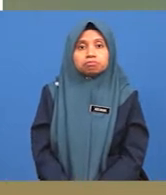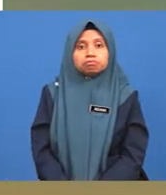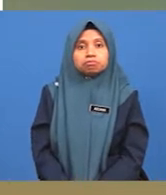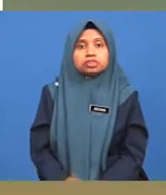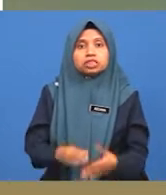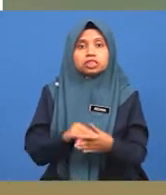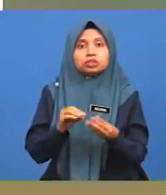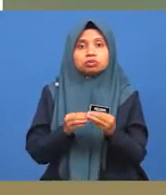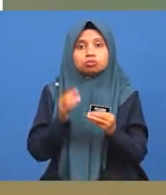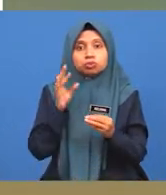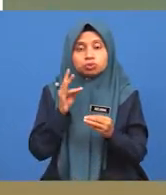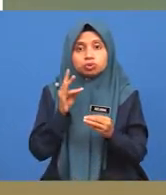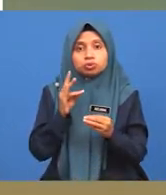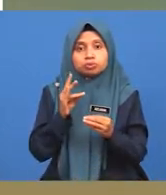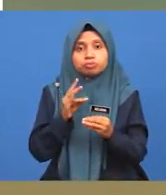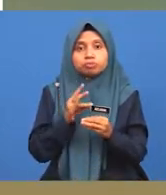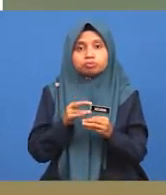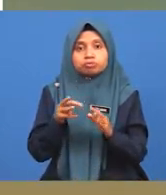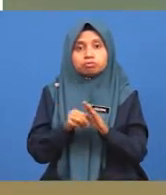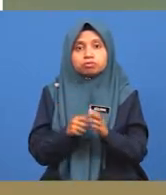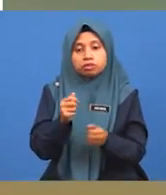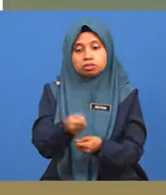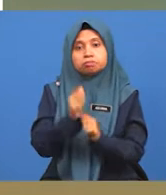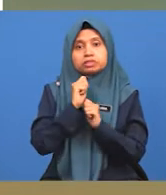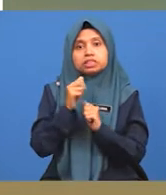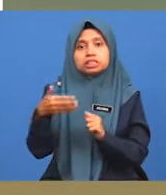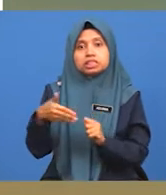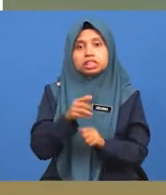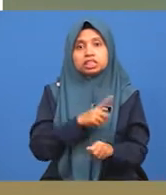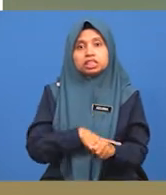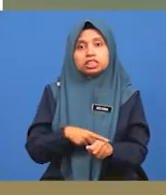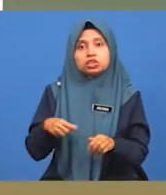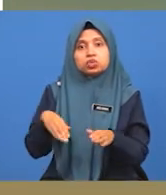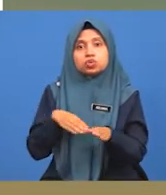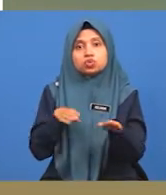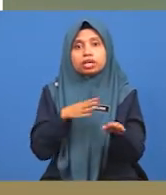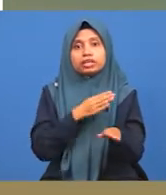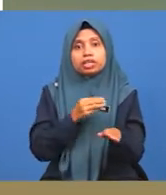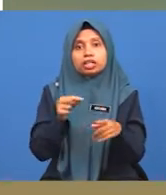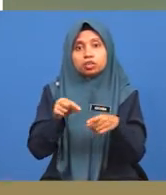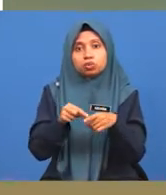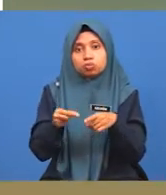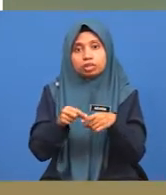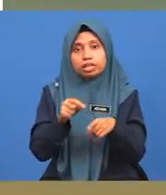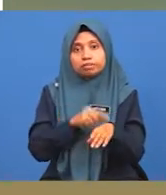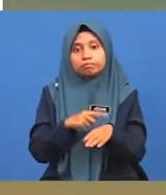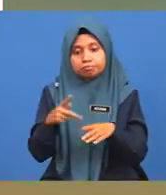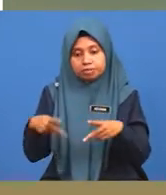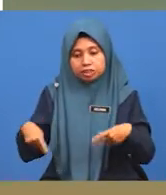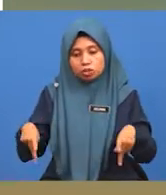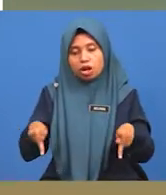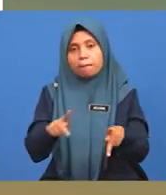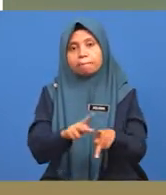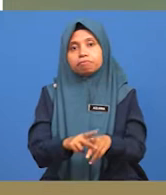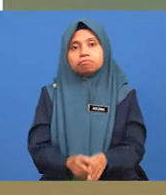Isi ketujuh pula ialah memancing ikan di sungai dan udang di kolam.